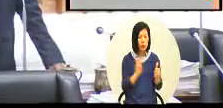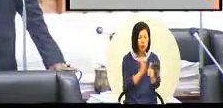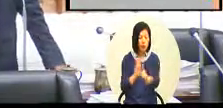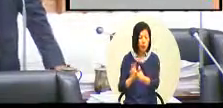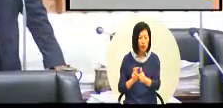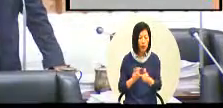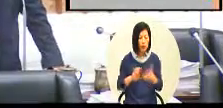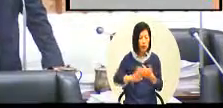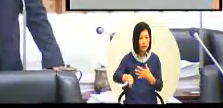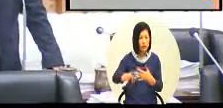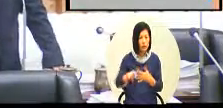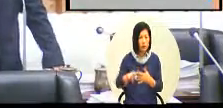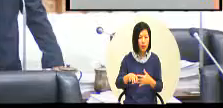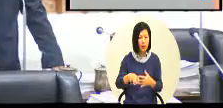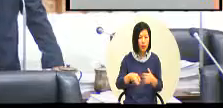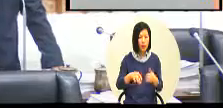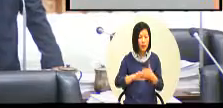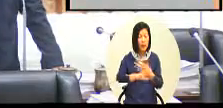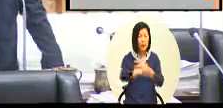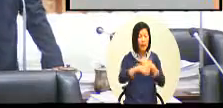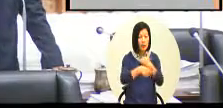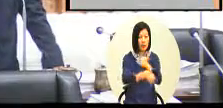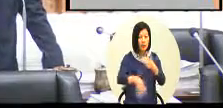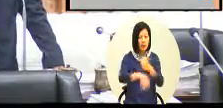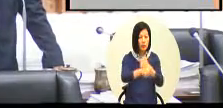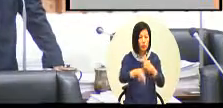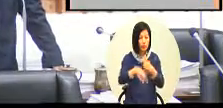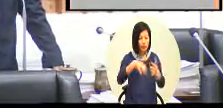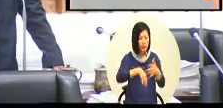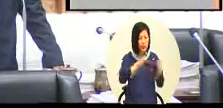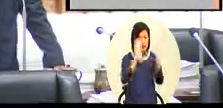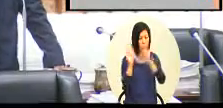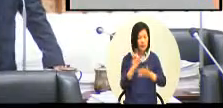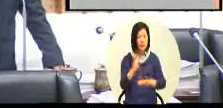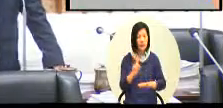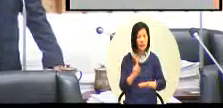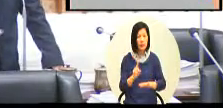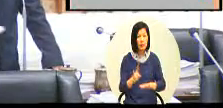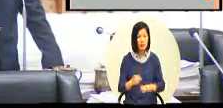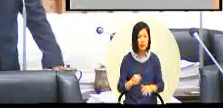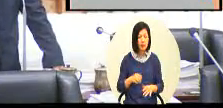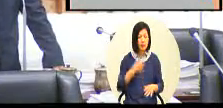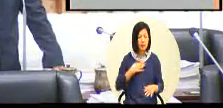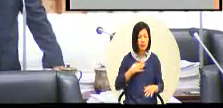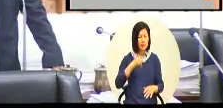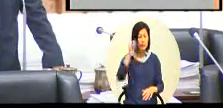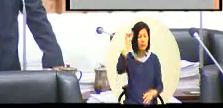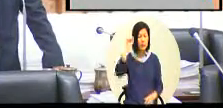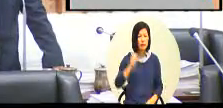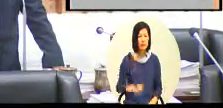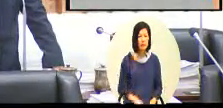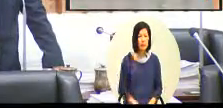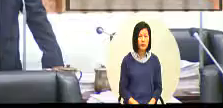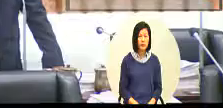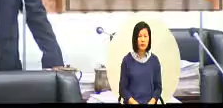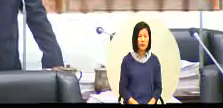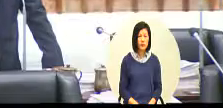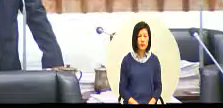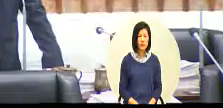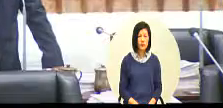解 长照 2.0 里面到底它的内涵是什么？知道的请举手。